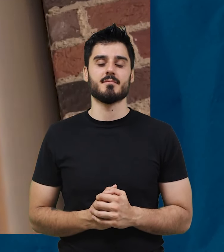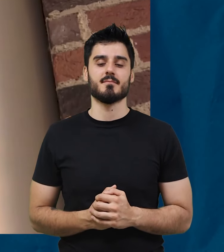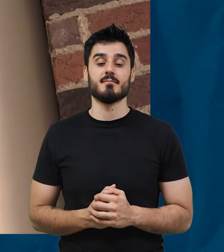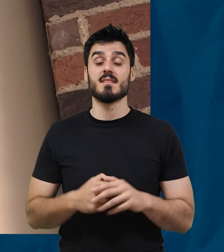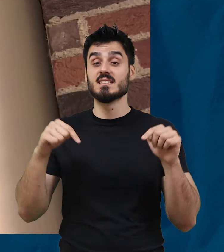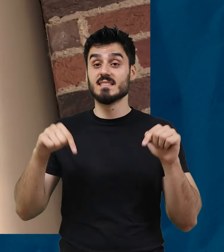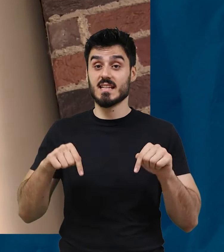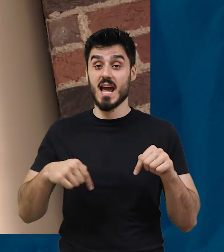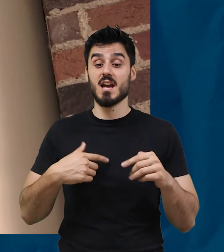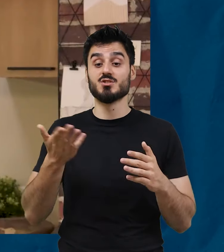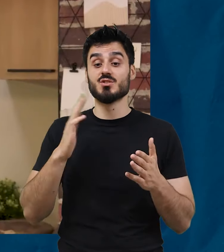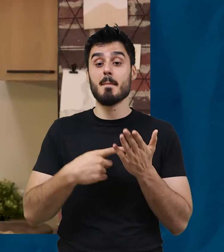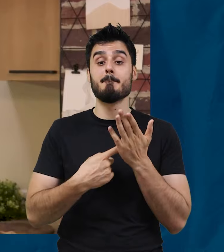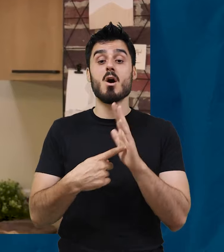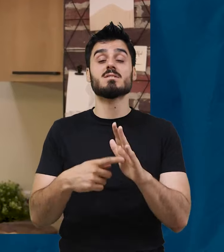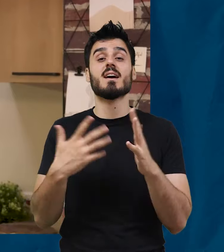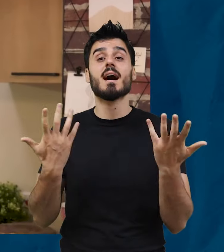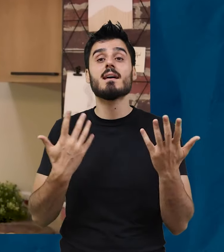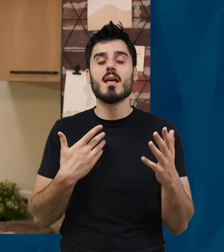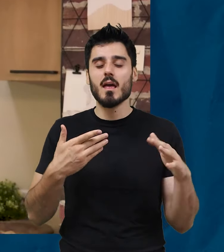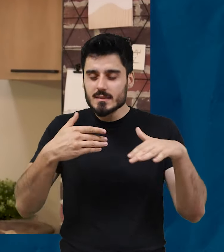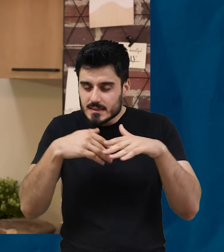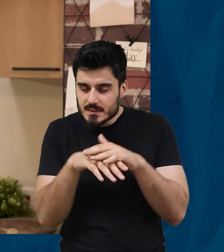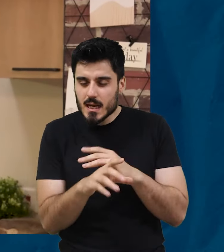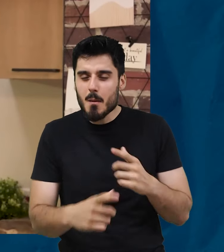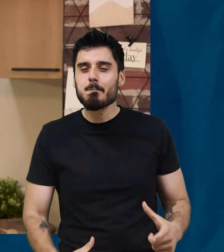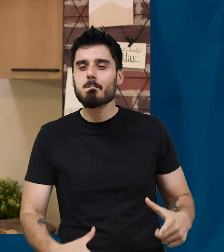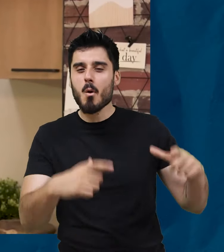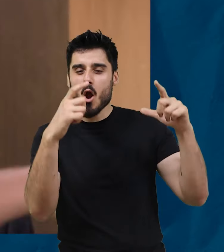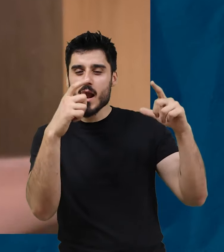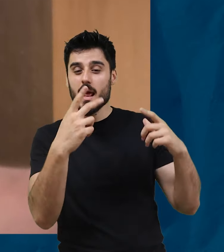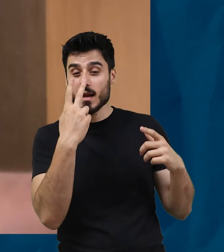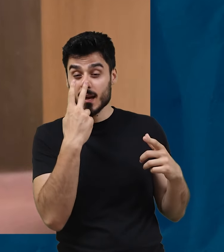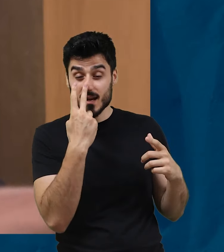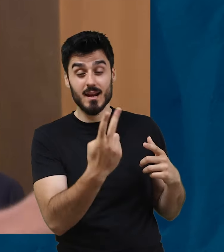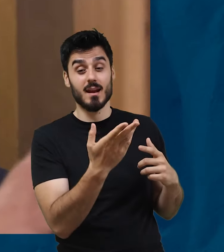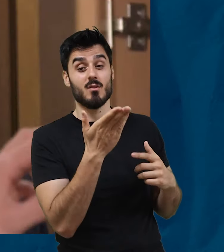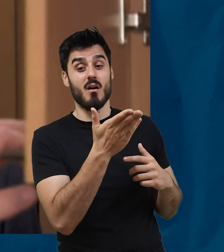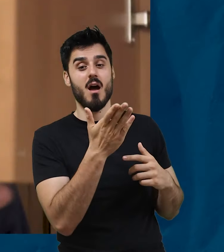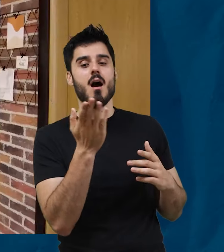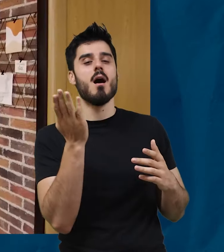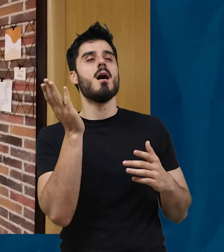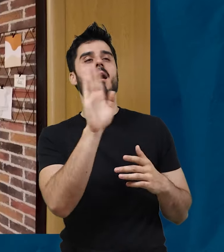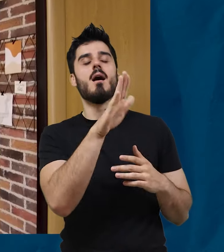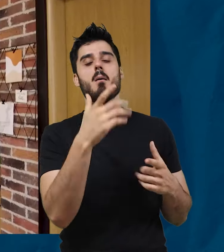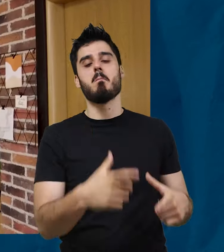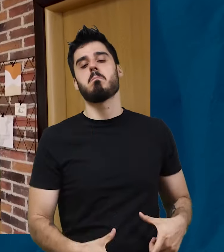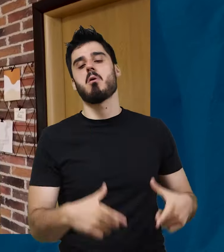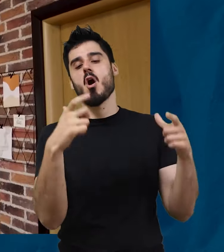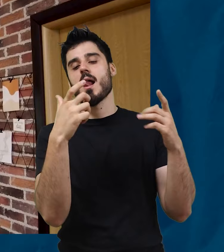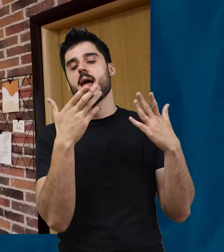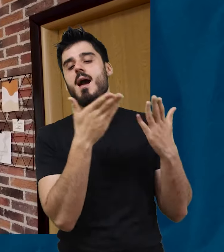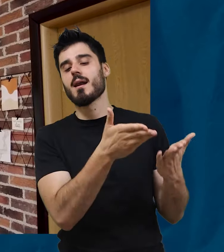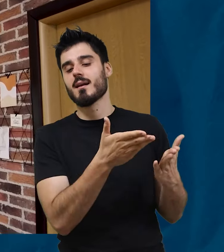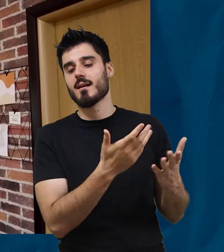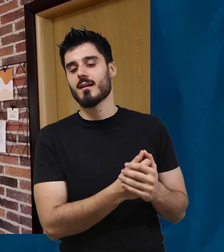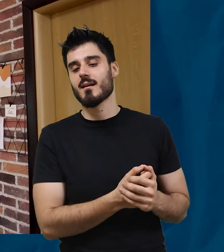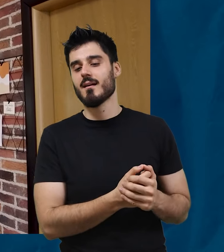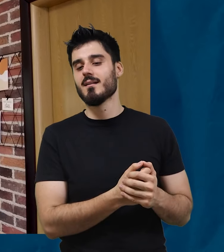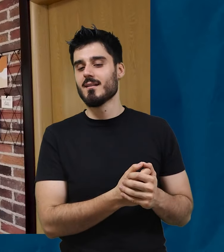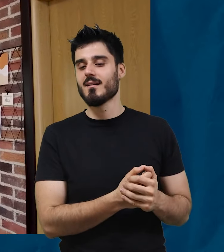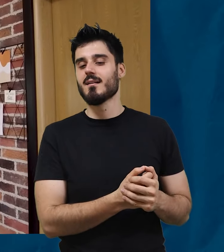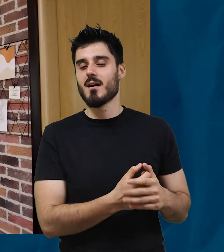А сега ще ви покажа къде скрихме бойлера. Ето сега. Ето тук, сме скрили бойлера. Ето сега.